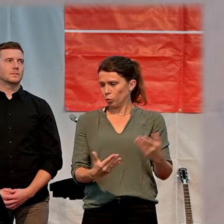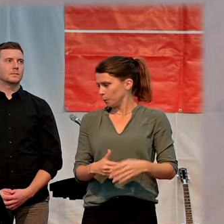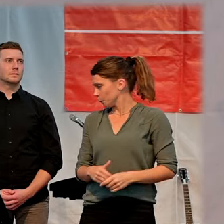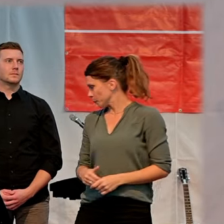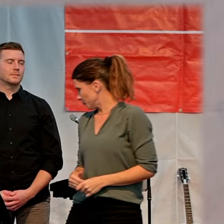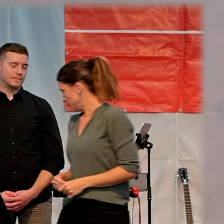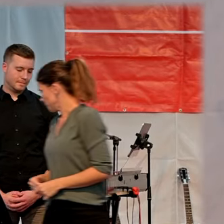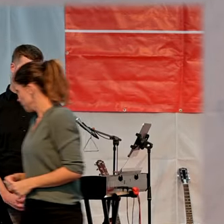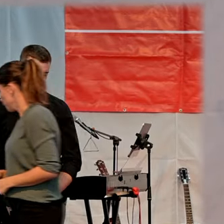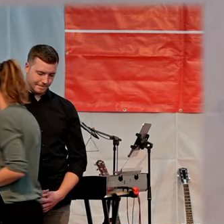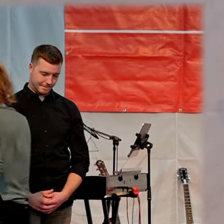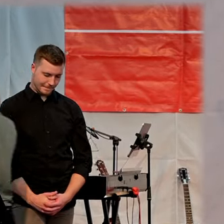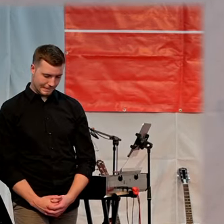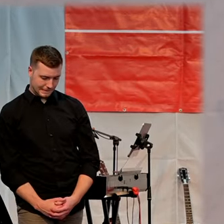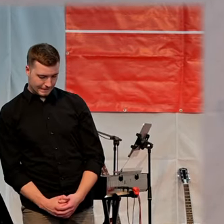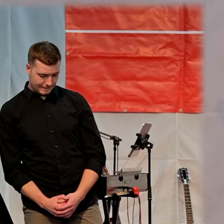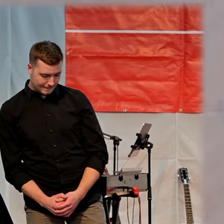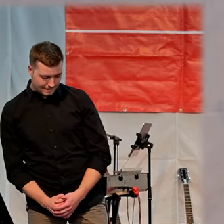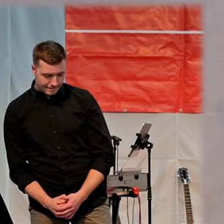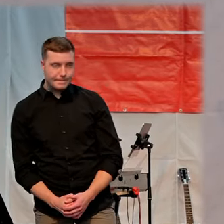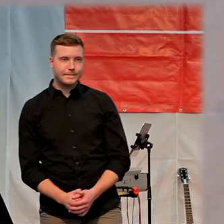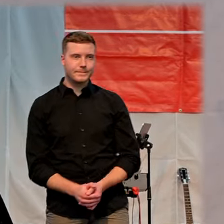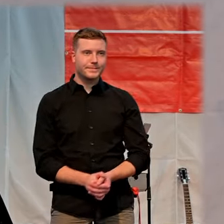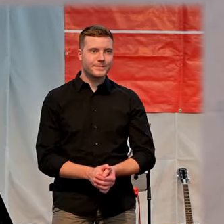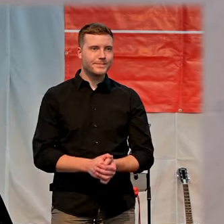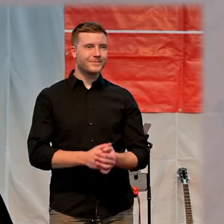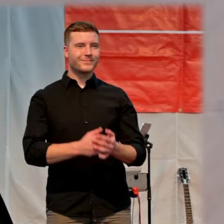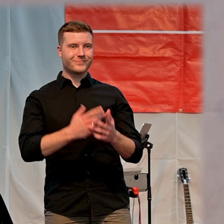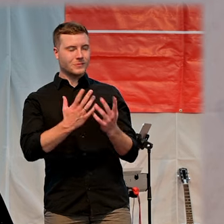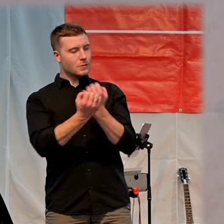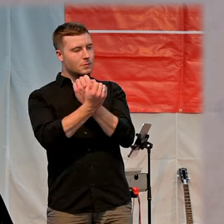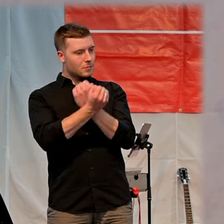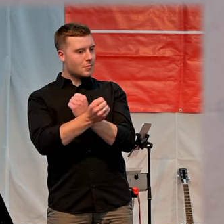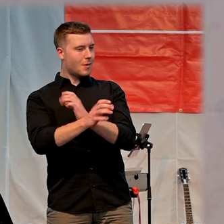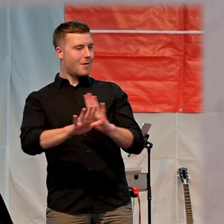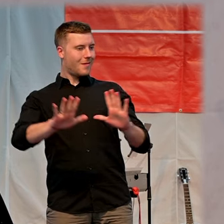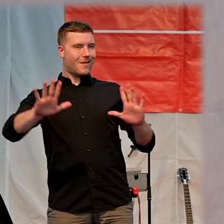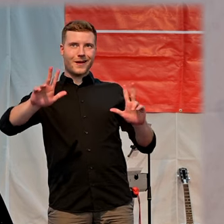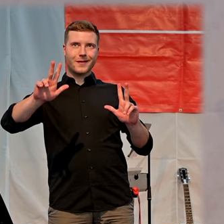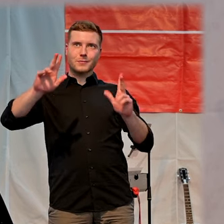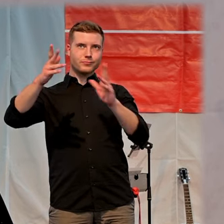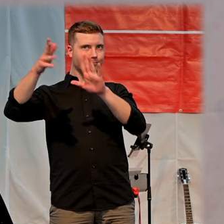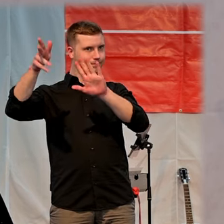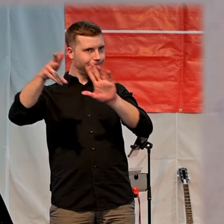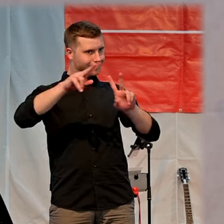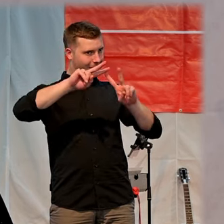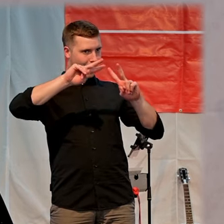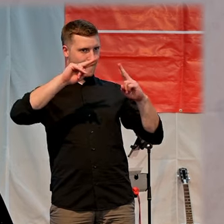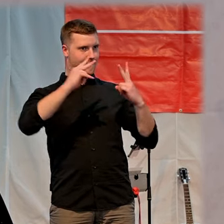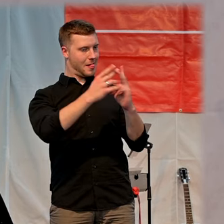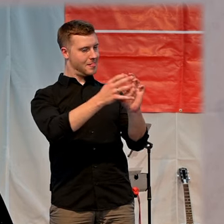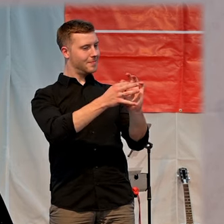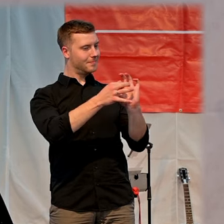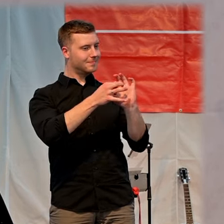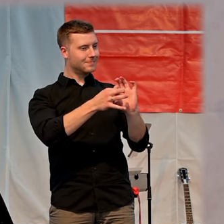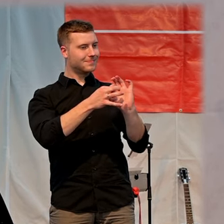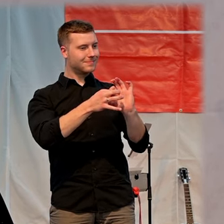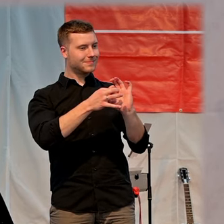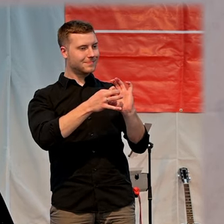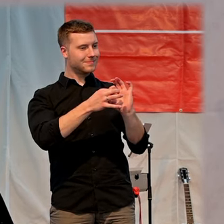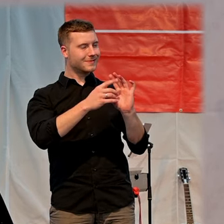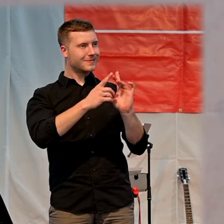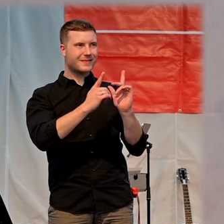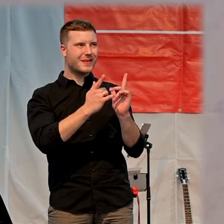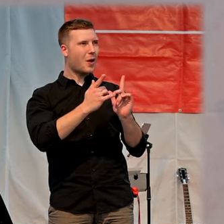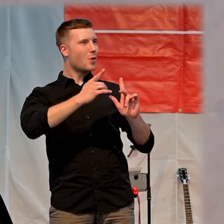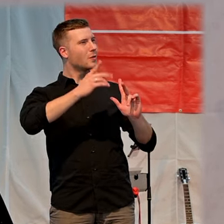Gerade diese Heilsdimension auf Erde ist häufig durch die persönlichen Heilsdimensionen abgelöst worden.